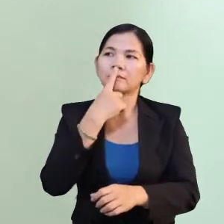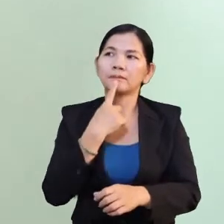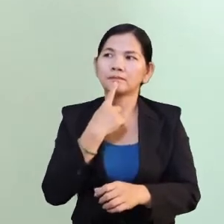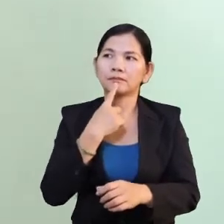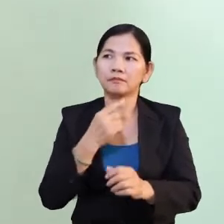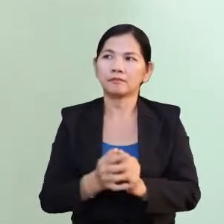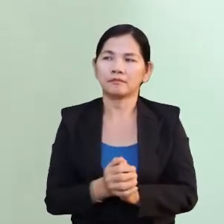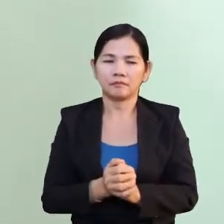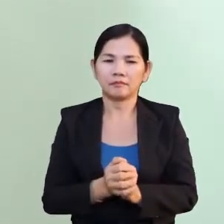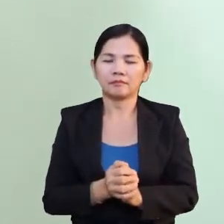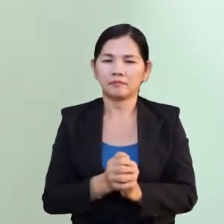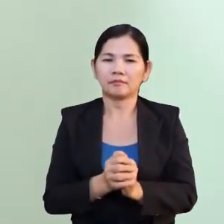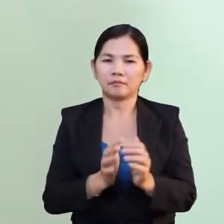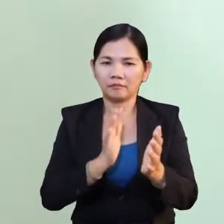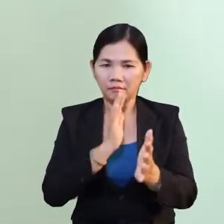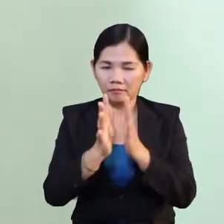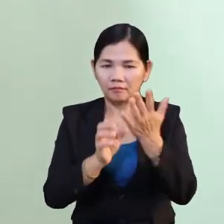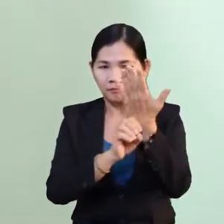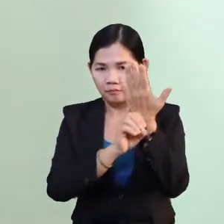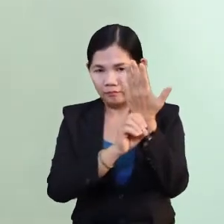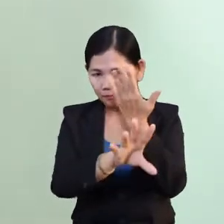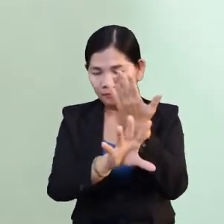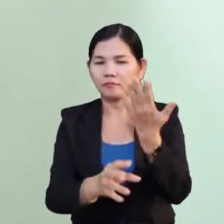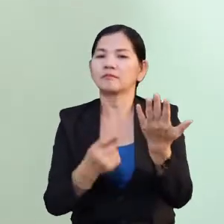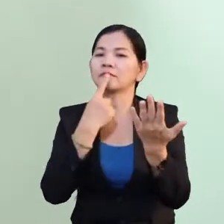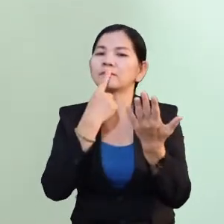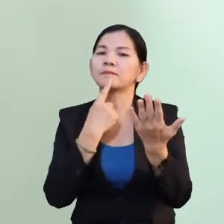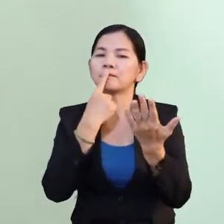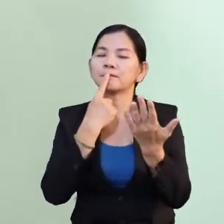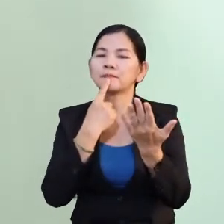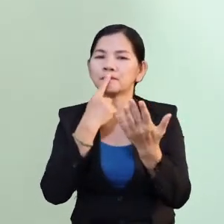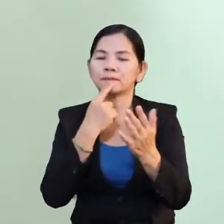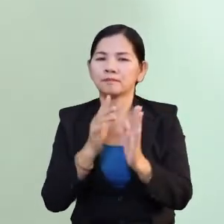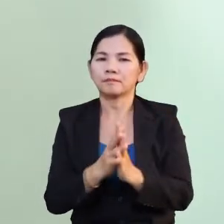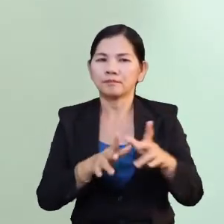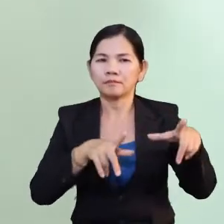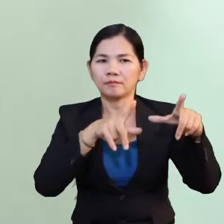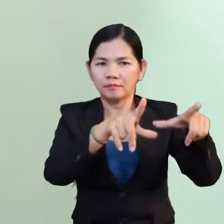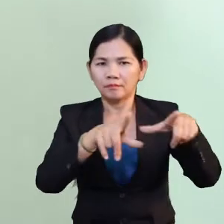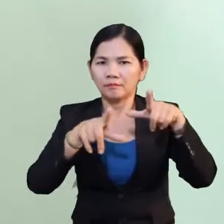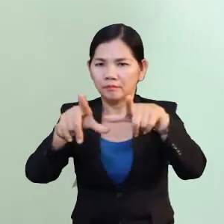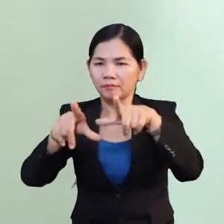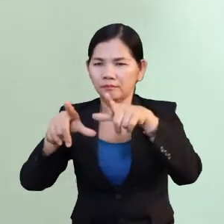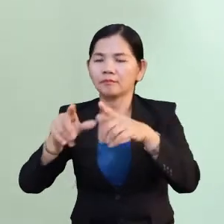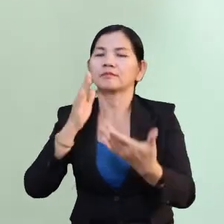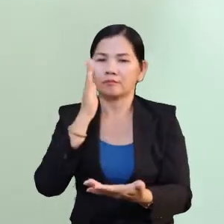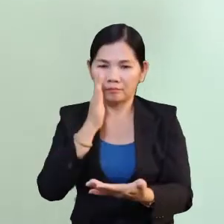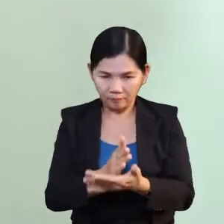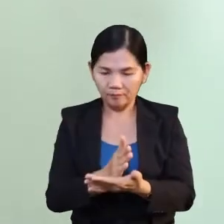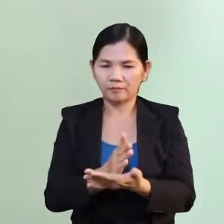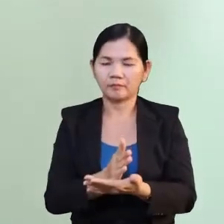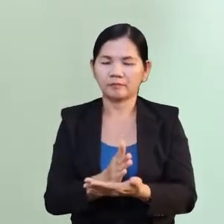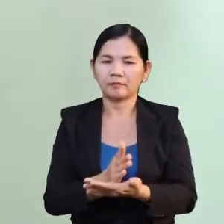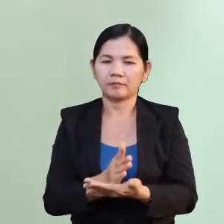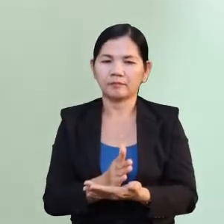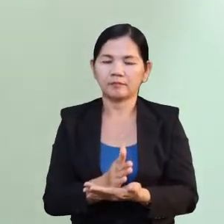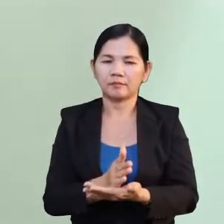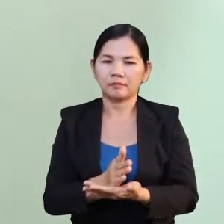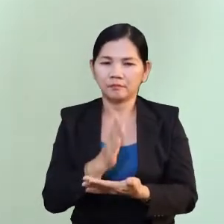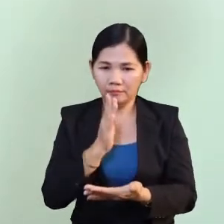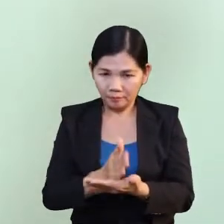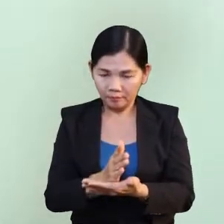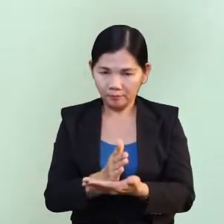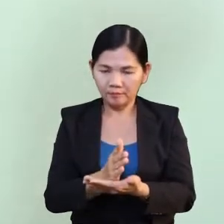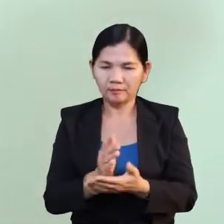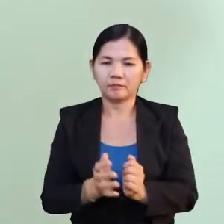មភ្លើងសញ្ញាចរាចរណ៍នេះគឺបញ្ជាក់ថាអ្នកដំណើរទាំងអស់ត្រូវបានឈប់ចាកូនត